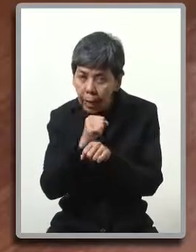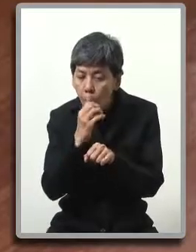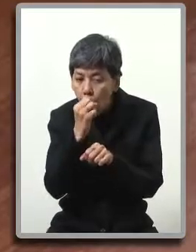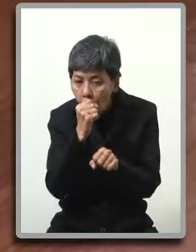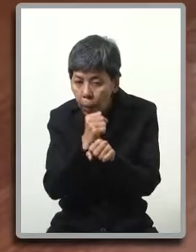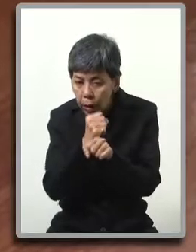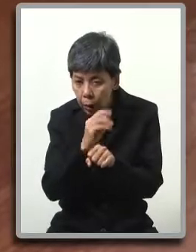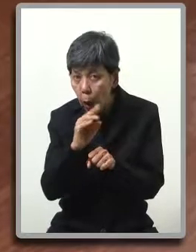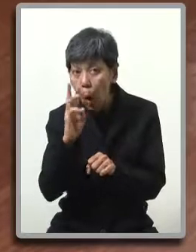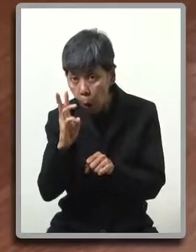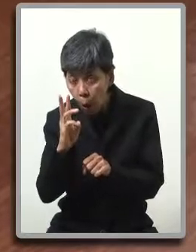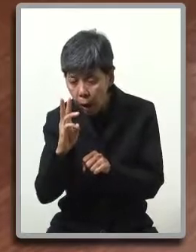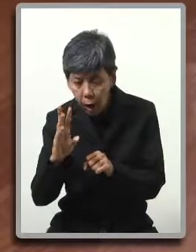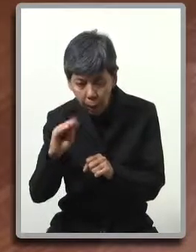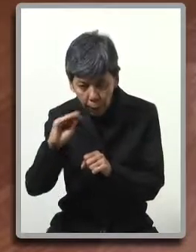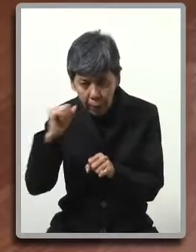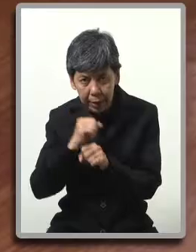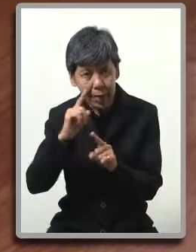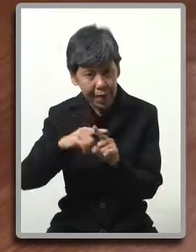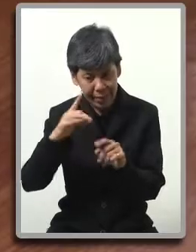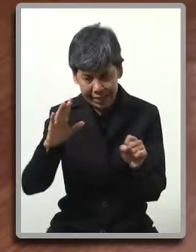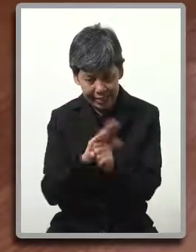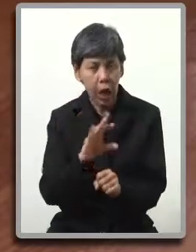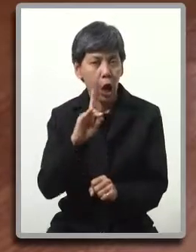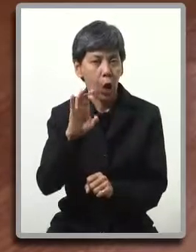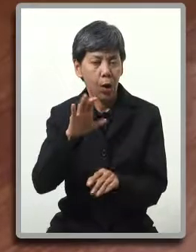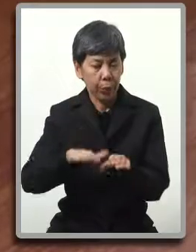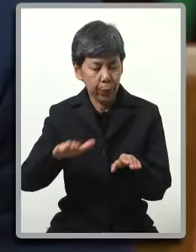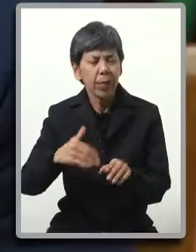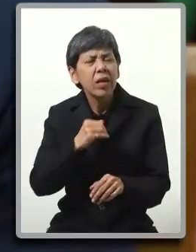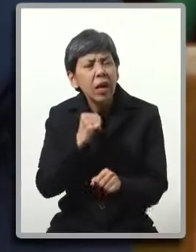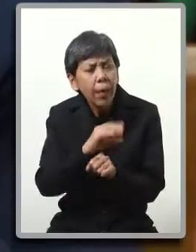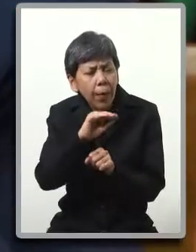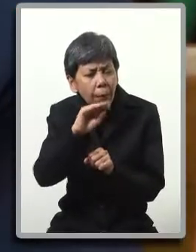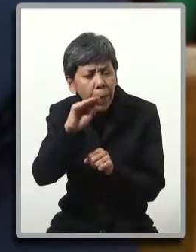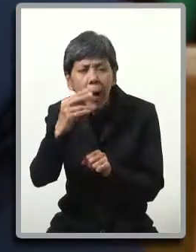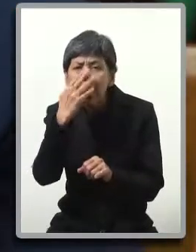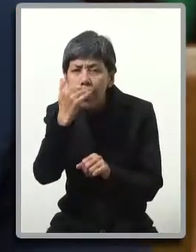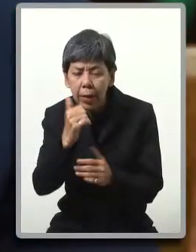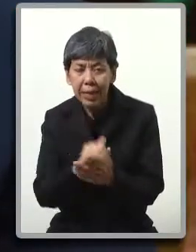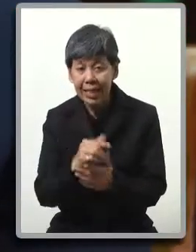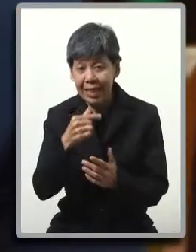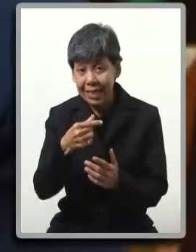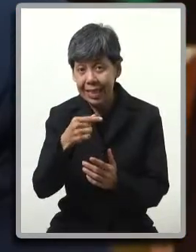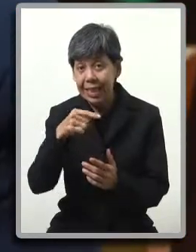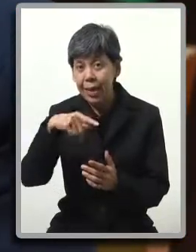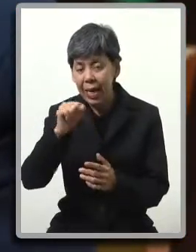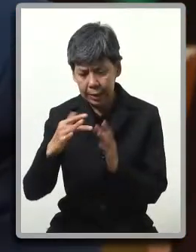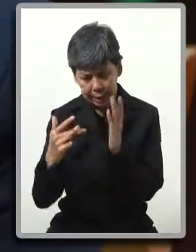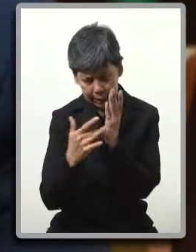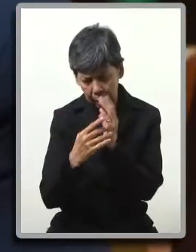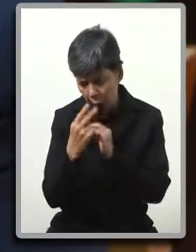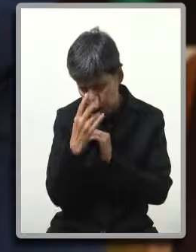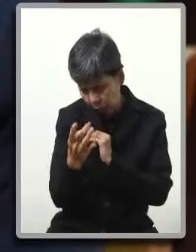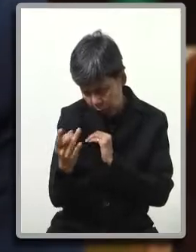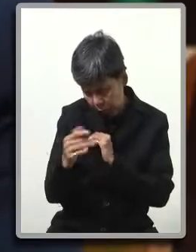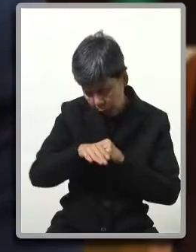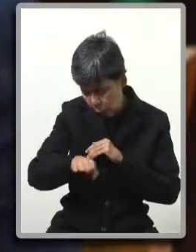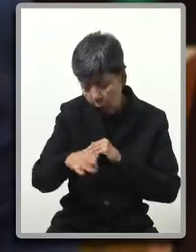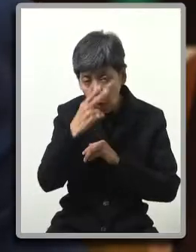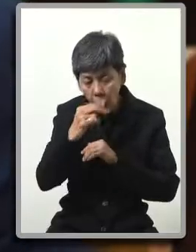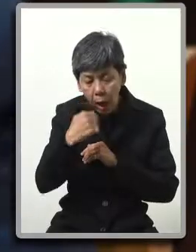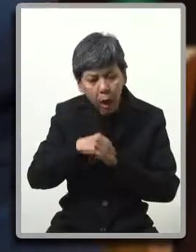วันนี้ติดทดลองไปแล้ว6คันสัญญากับผมว่าสิงหาติดครบ100คันถามว่าทำไมติด GPS แล้วดียังไงเราต้องเอาเทคโนโลยีมาตามเ